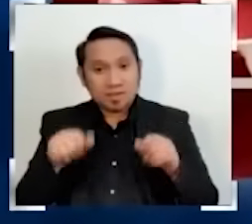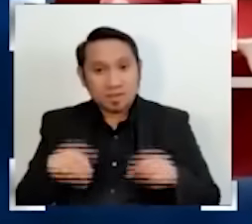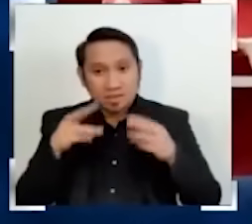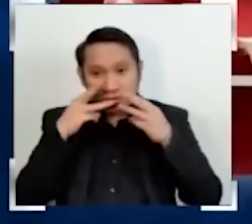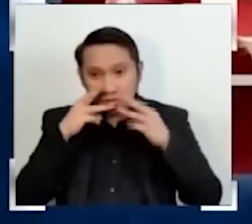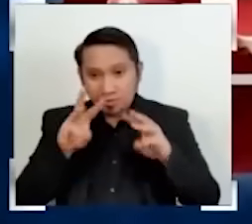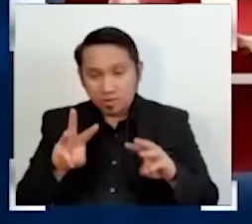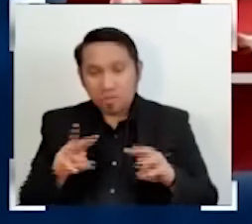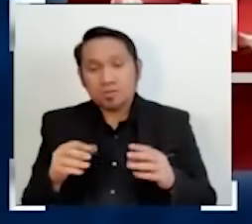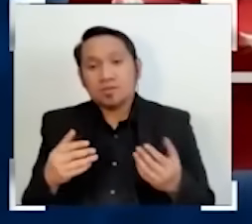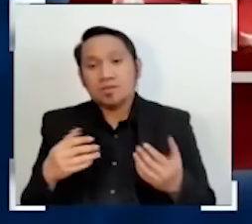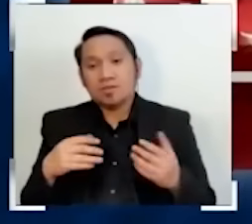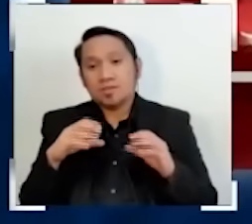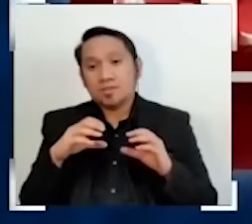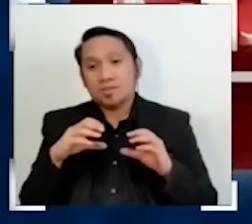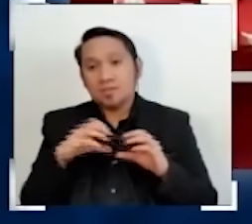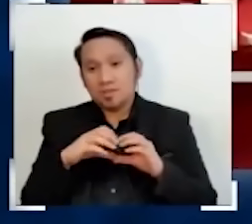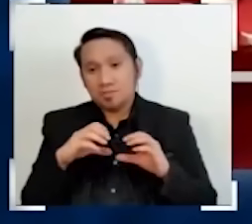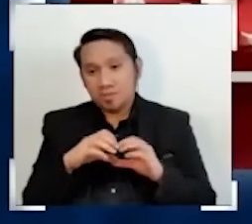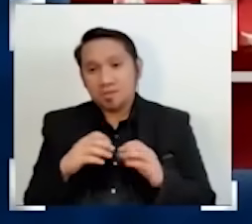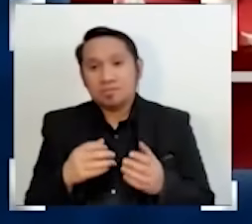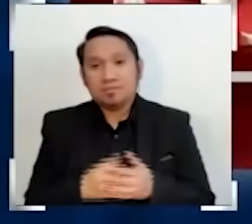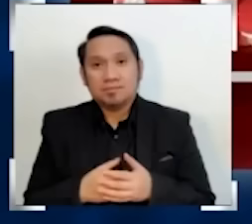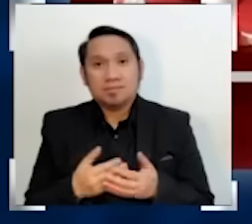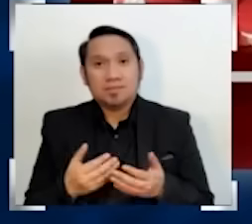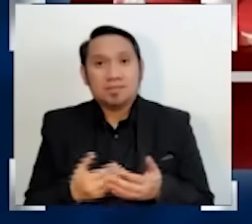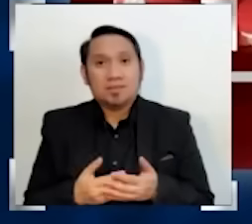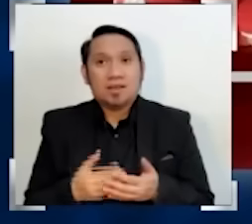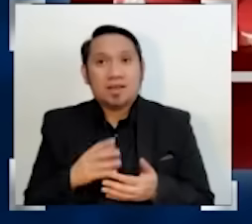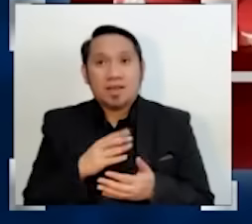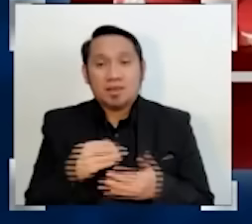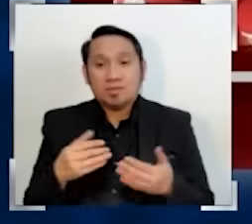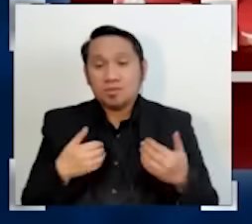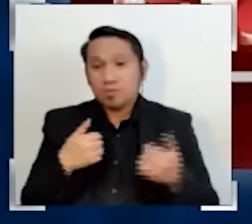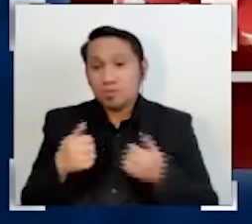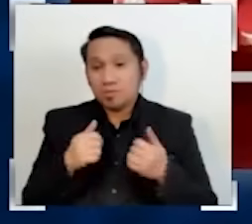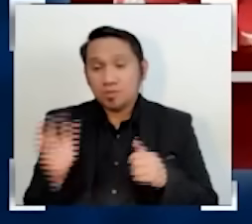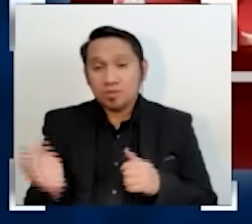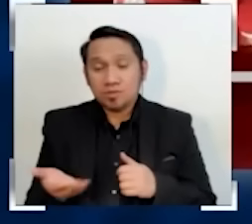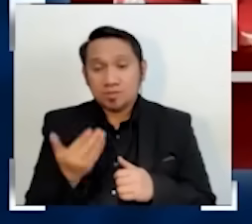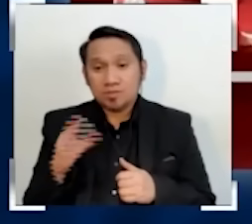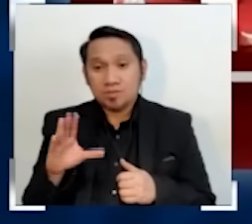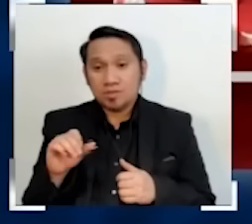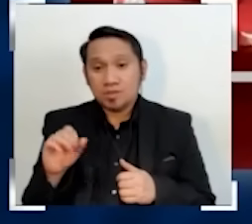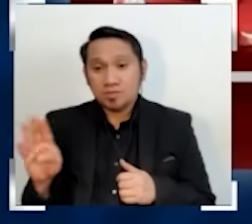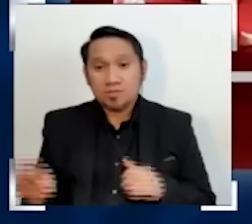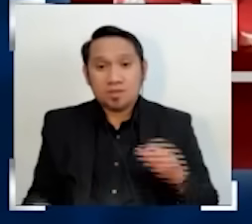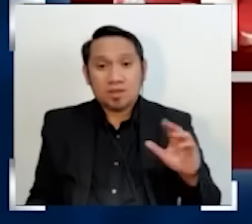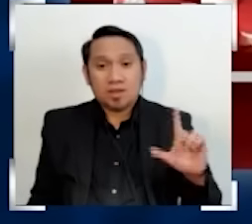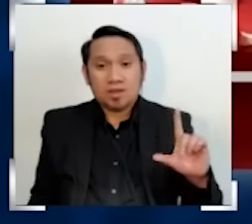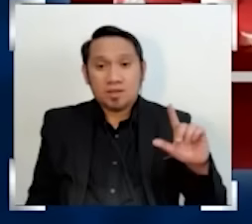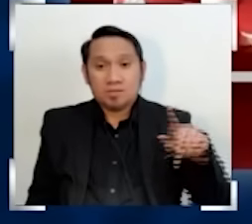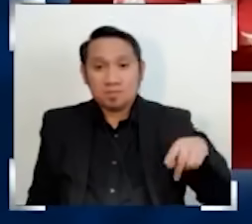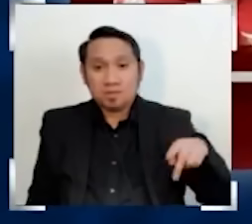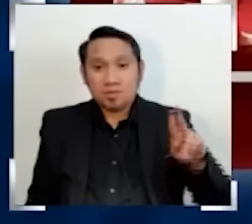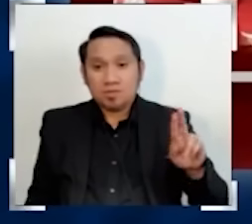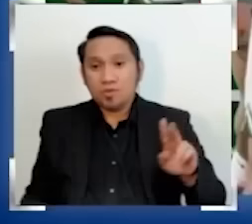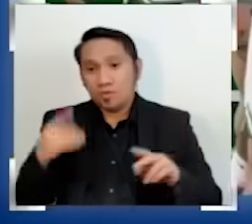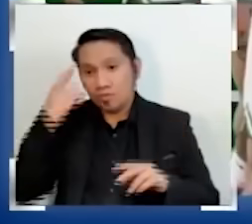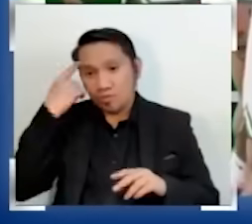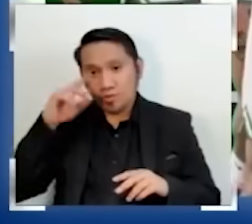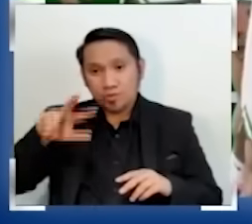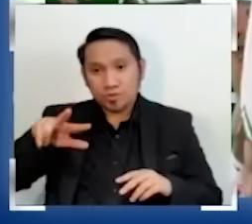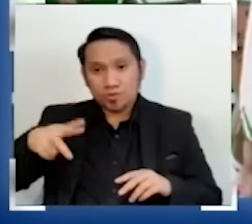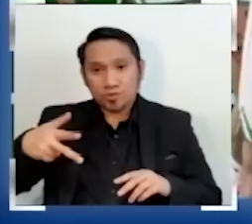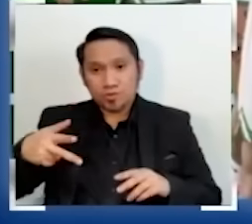GMA Network at GTV. Bago yan, maglalaban din sa umaga ang Benilde Blazers at LPU Pirates para sa